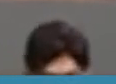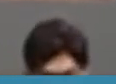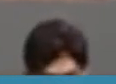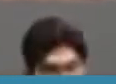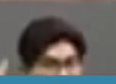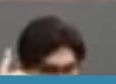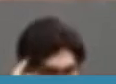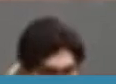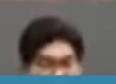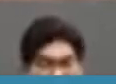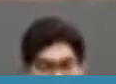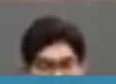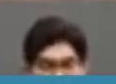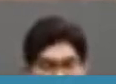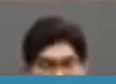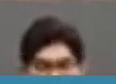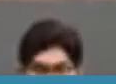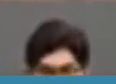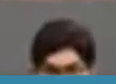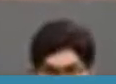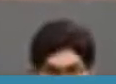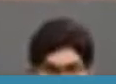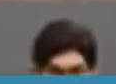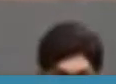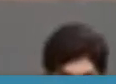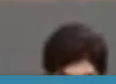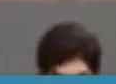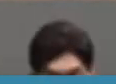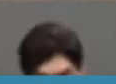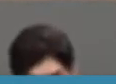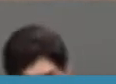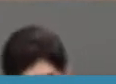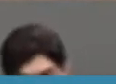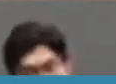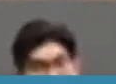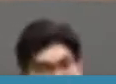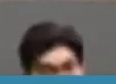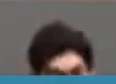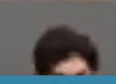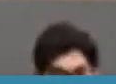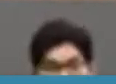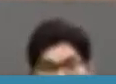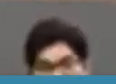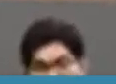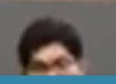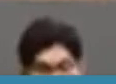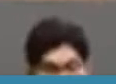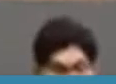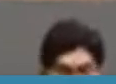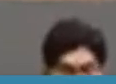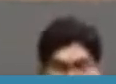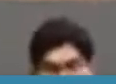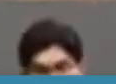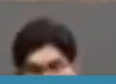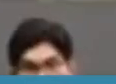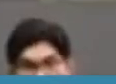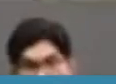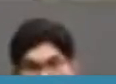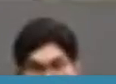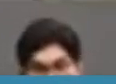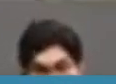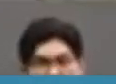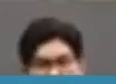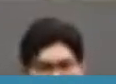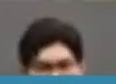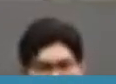โดยยื่นคำขอลงคะแนนเสียงได้ด้วยตนเองต่อนายทะเบียนอำเภอท้องถิ่นหรือผ่านทางสถานเอกอัครราชทูตประจำ